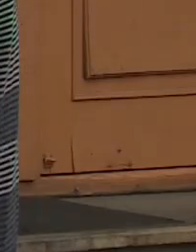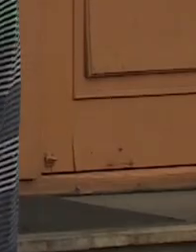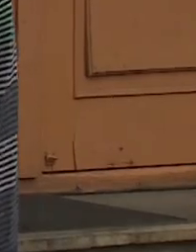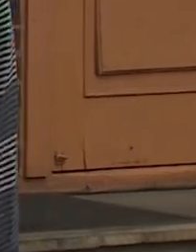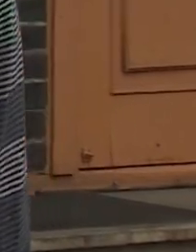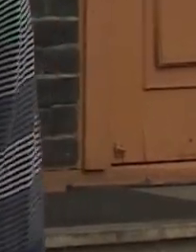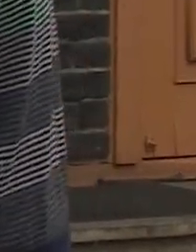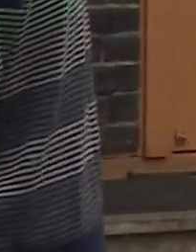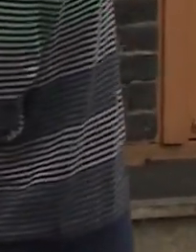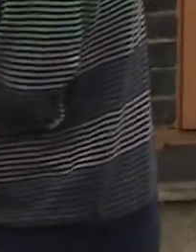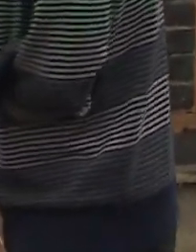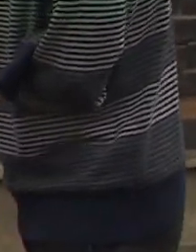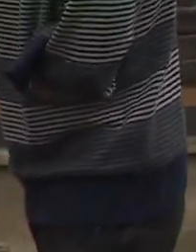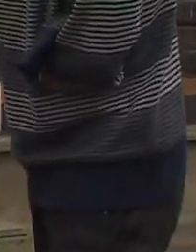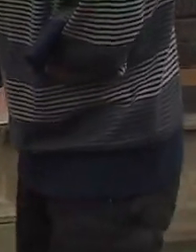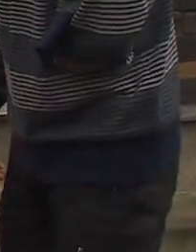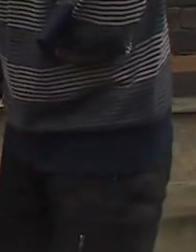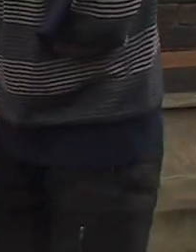시작? 예.